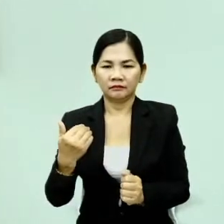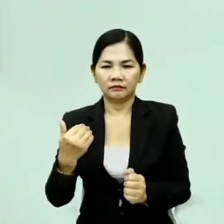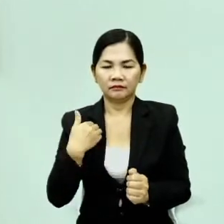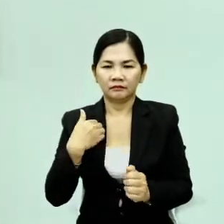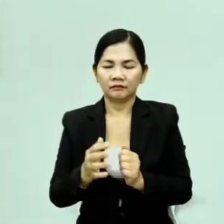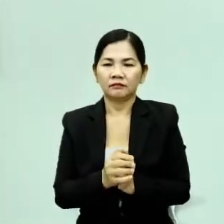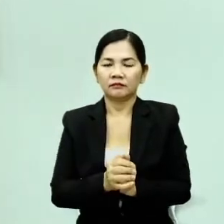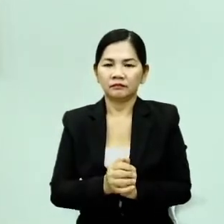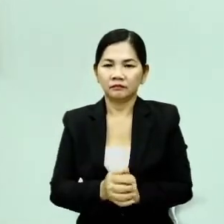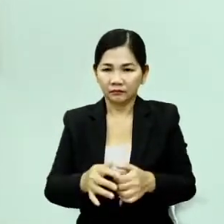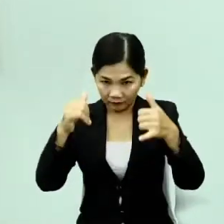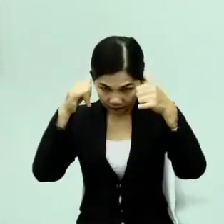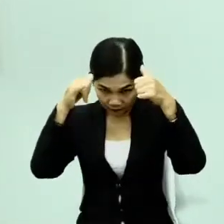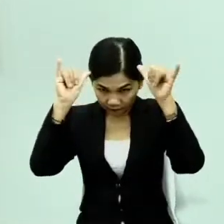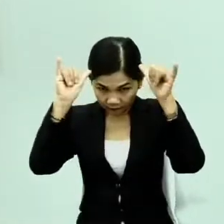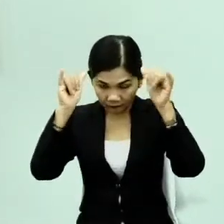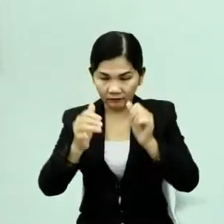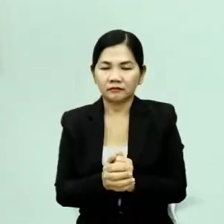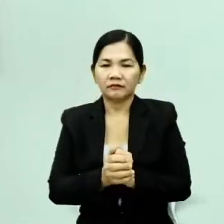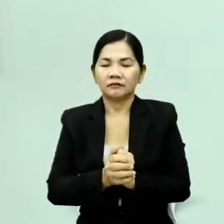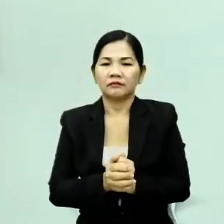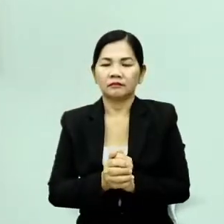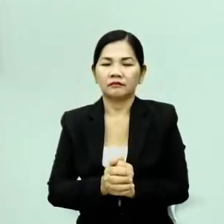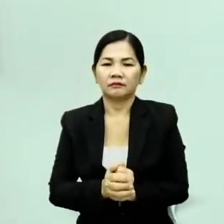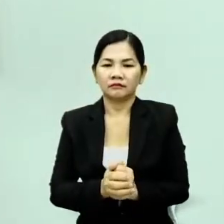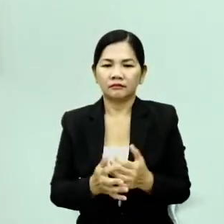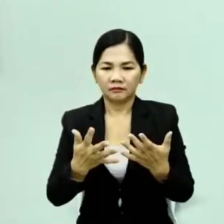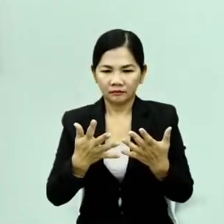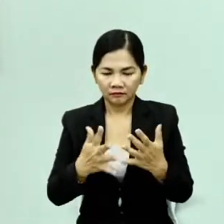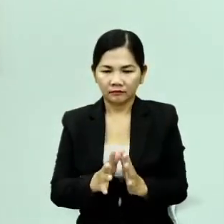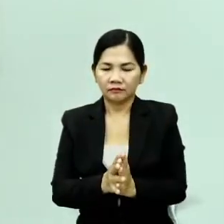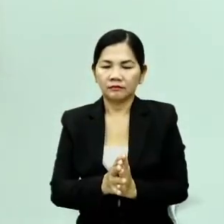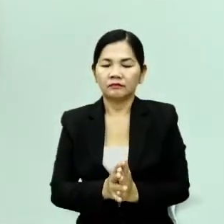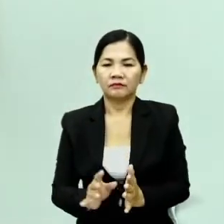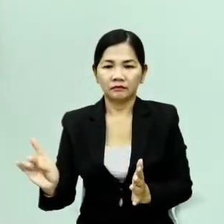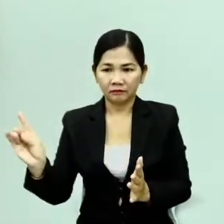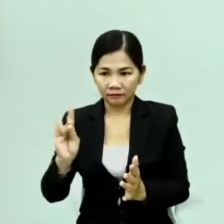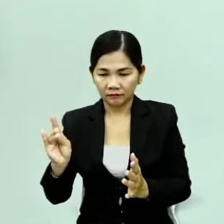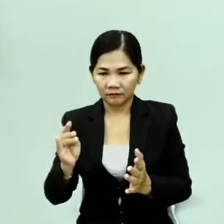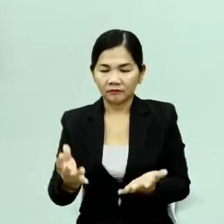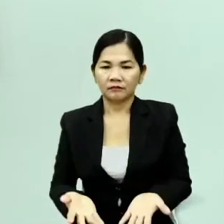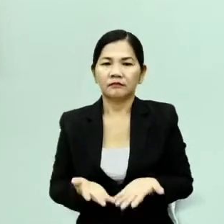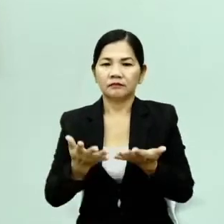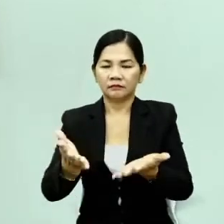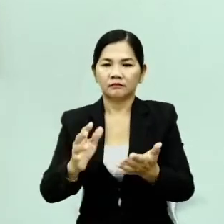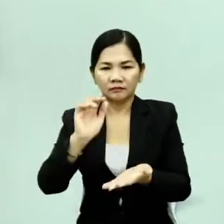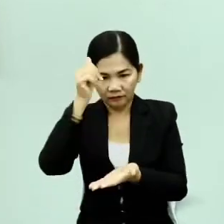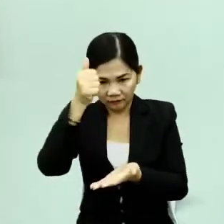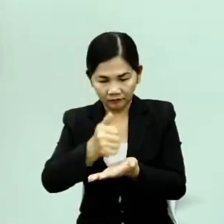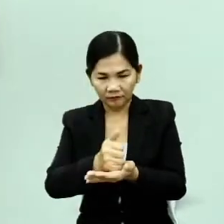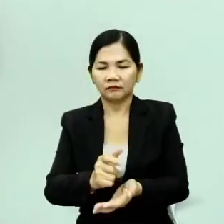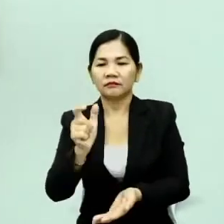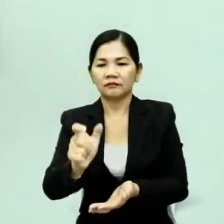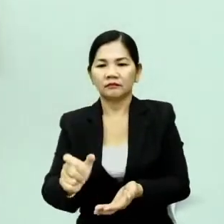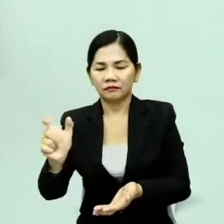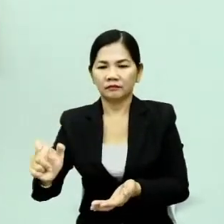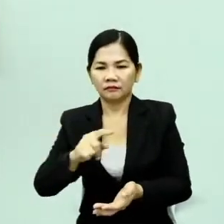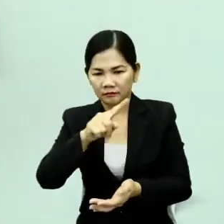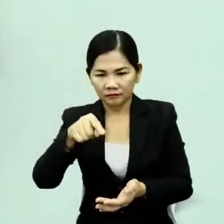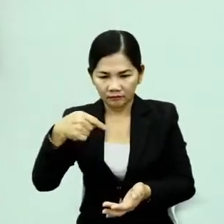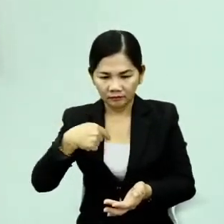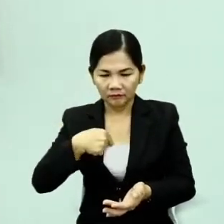rụp chà sát cô là con á chà chẳng con mơ mơ chà ta cô nè chà bắt đầu phải dạy vậy là tới chà đó mà nụ dường